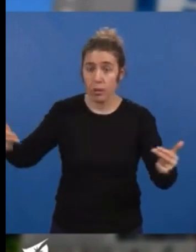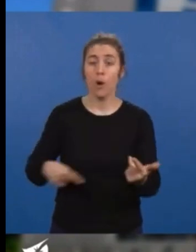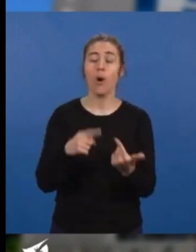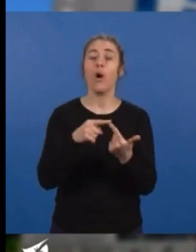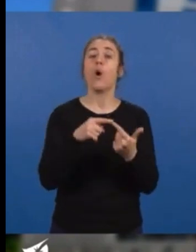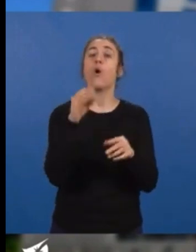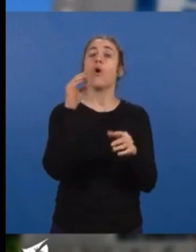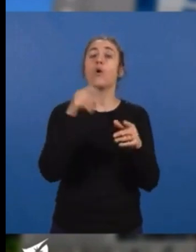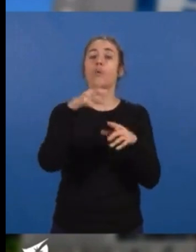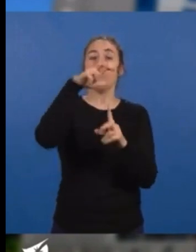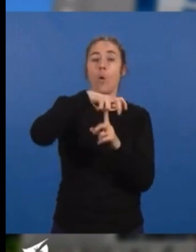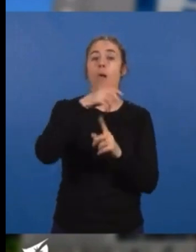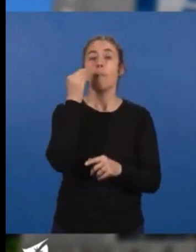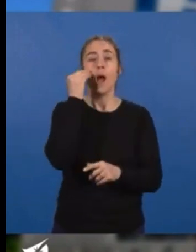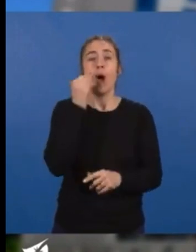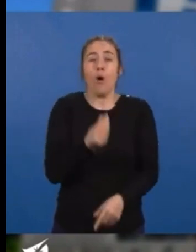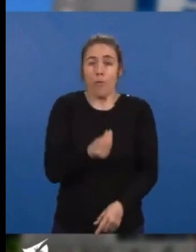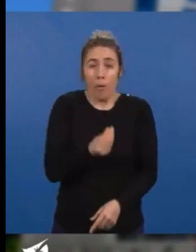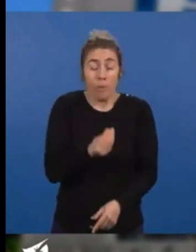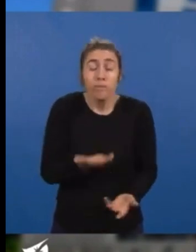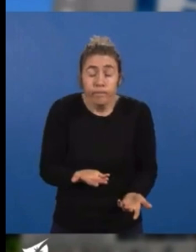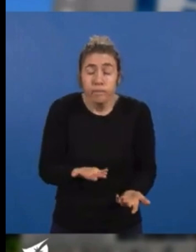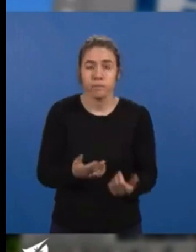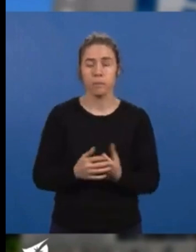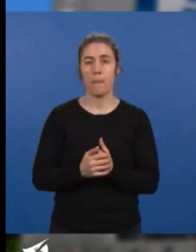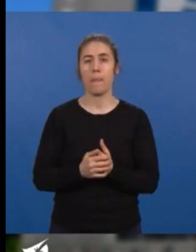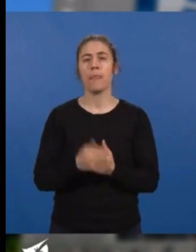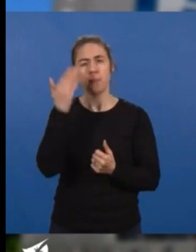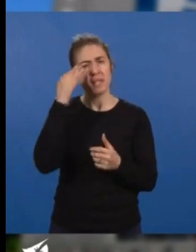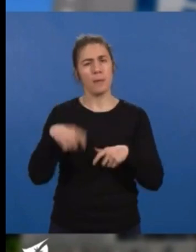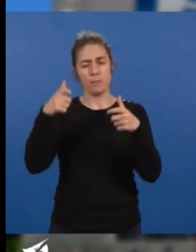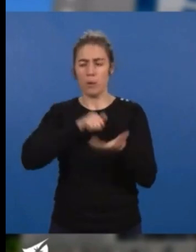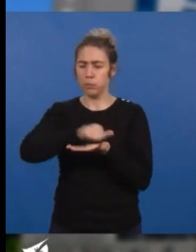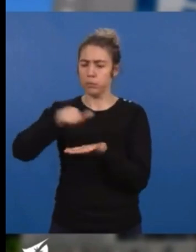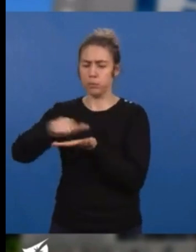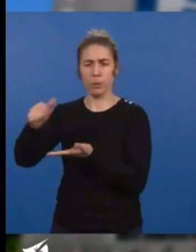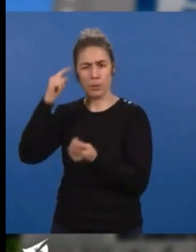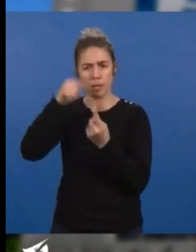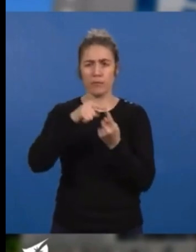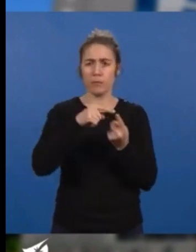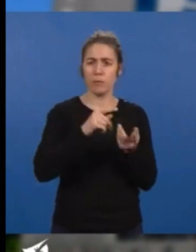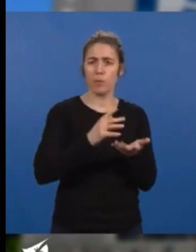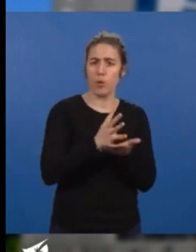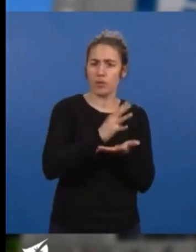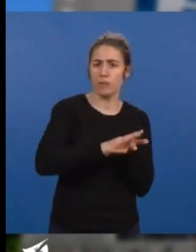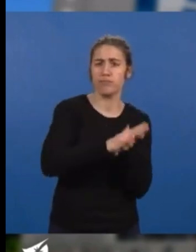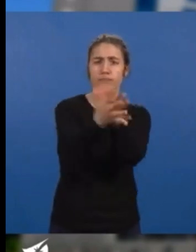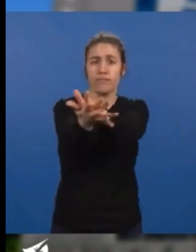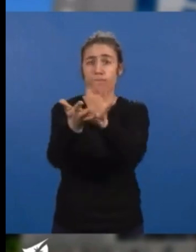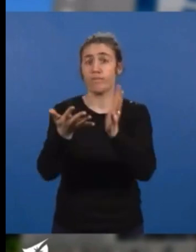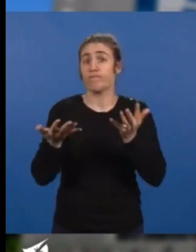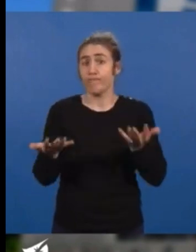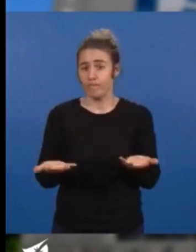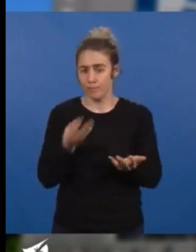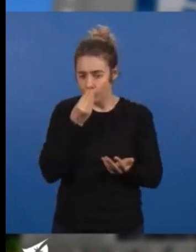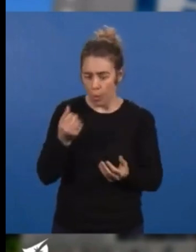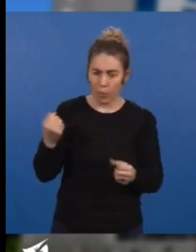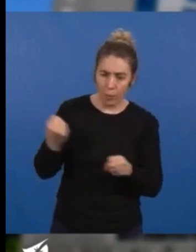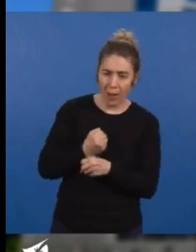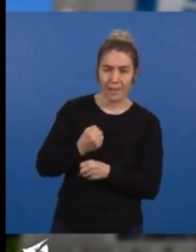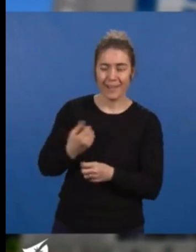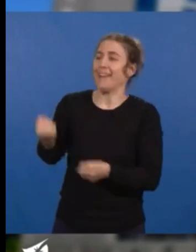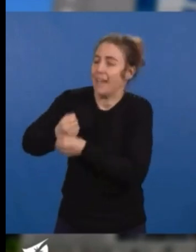mère-enfant. La destruction de ces bâtiments dans le cadre du chantier du nouveau CHU constitue un gâchis de